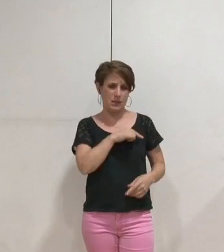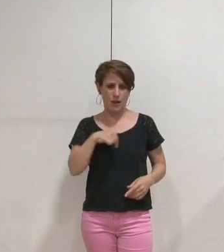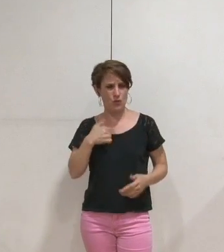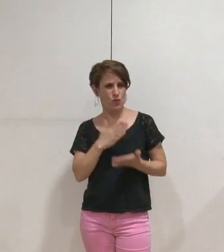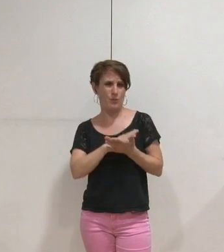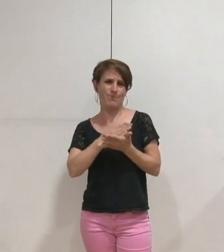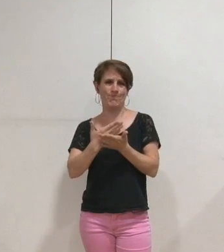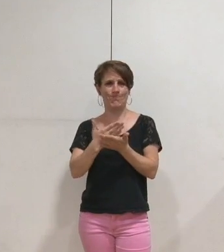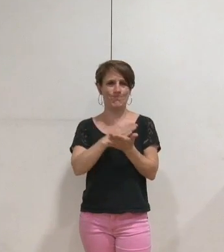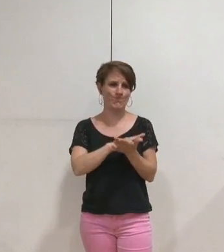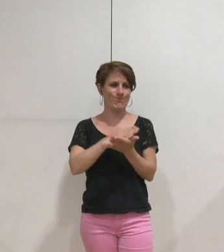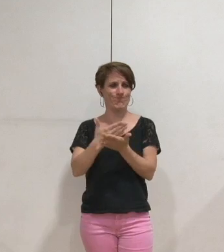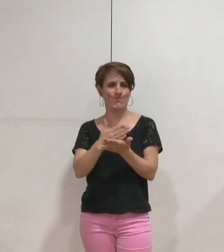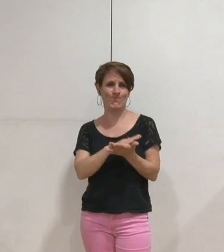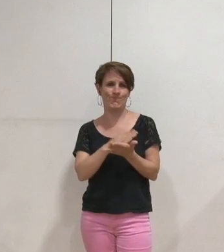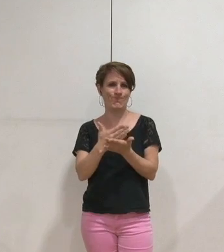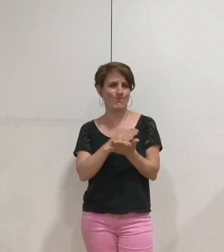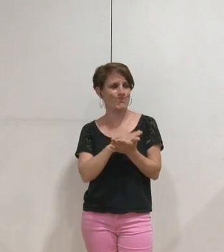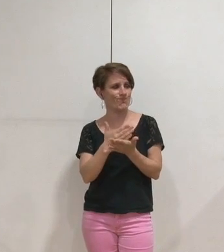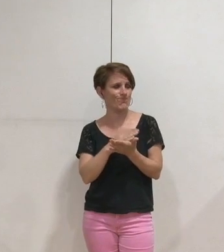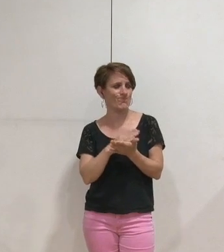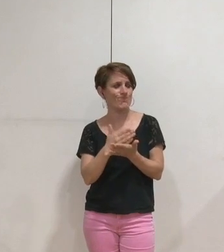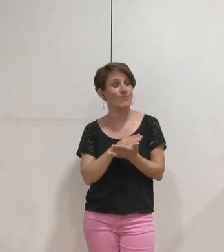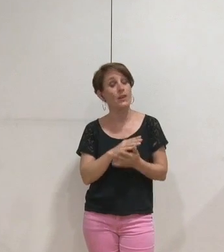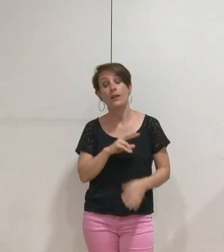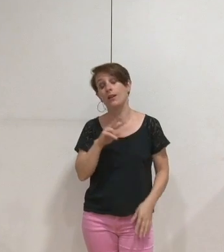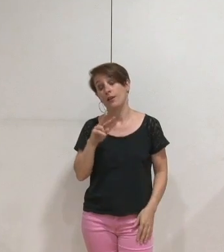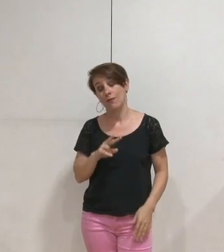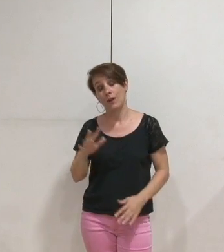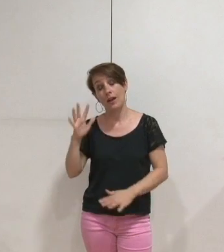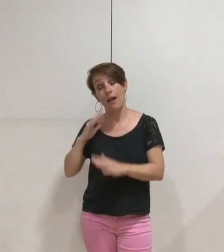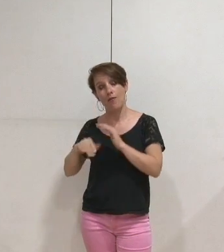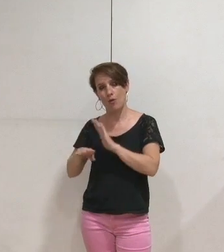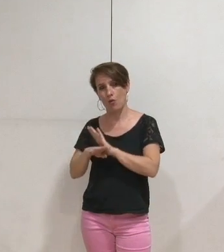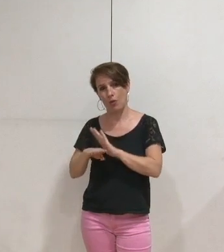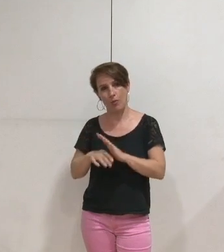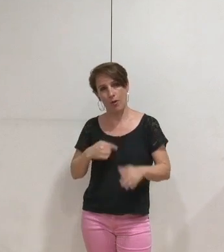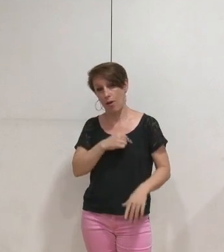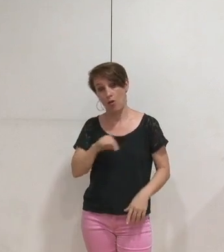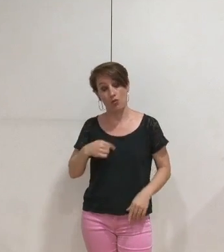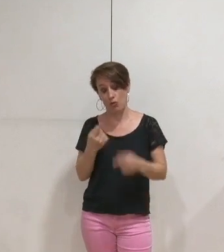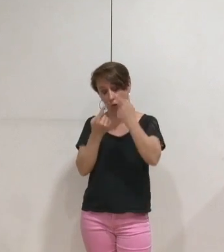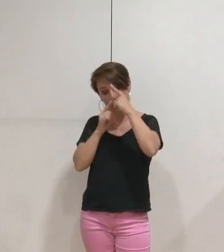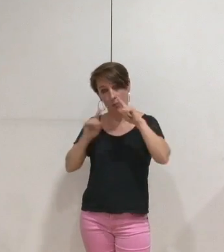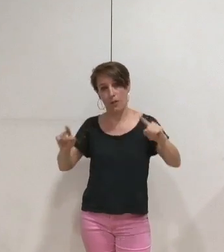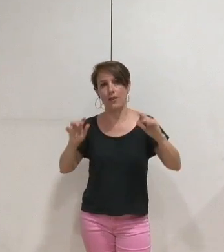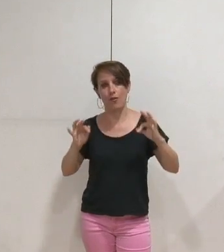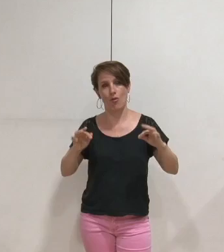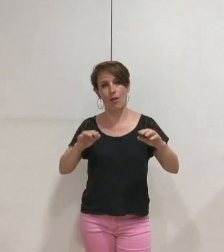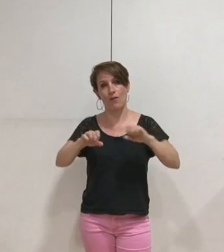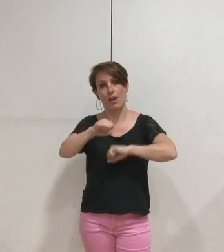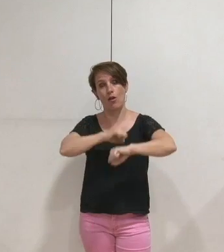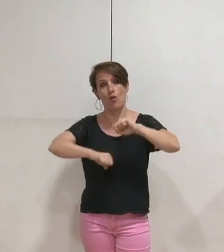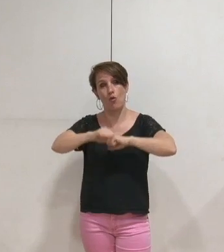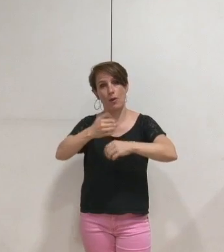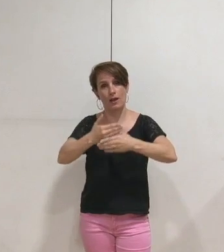mesure où n'étions pas favorabl à l'opération d'aménagement prévue sur le secteur